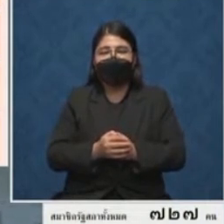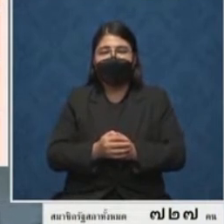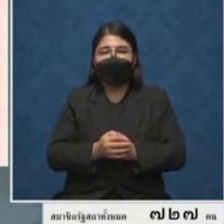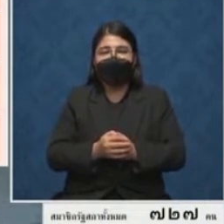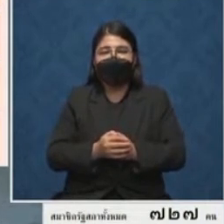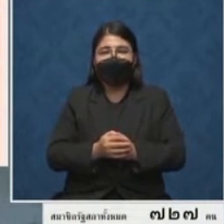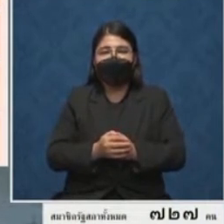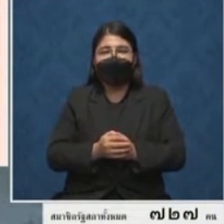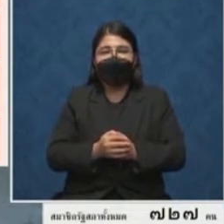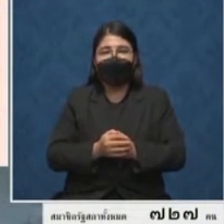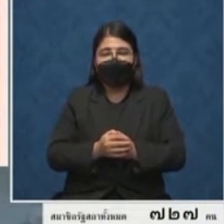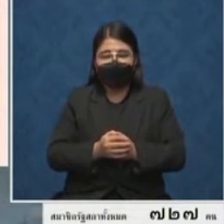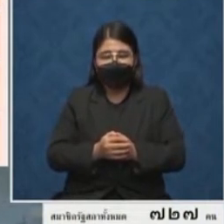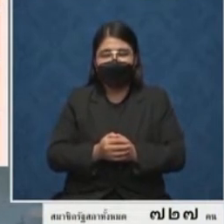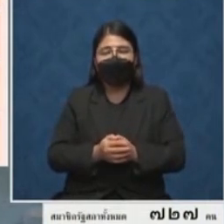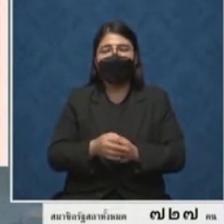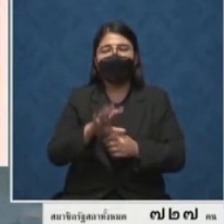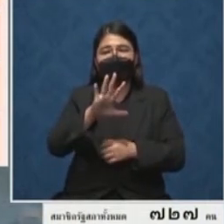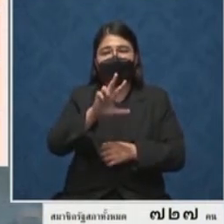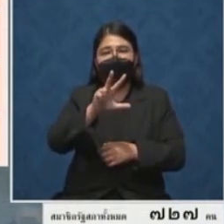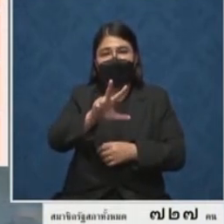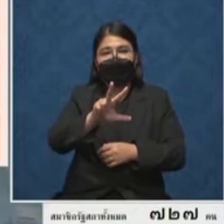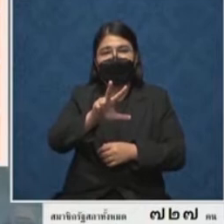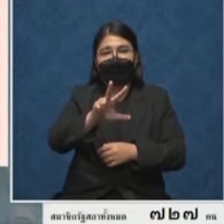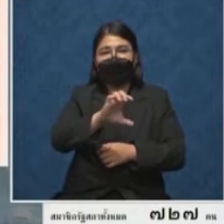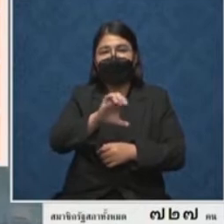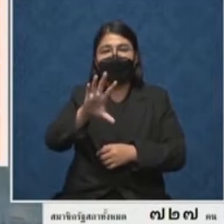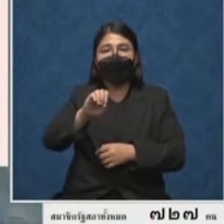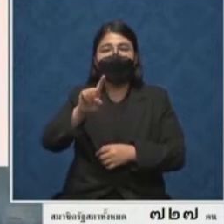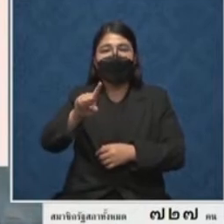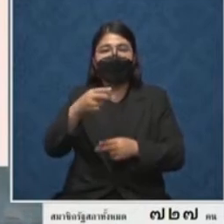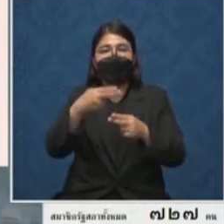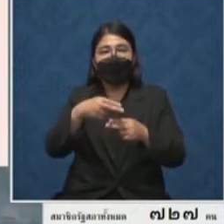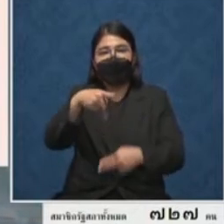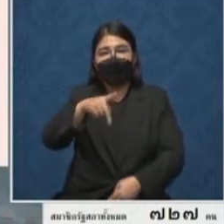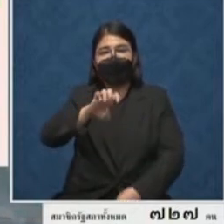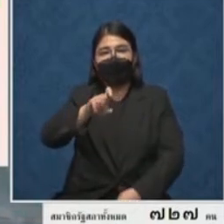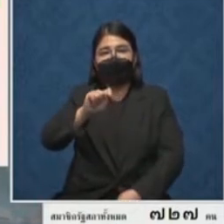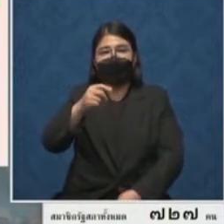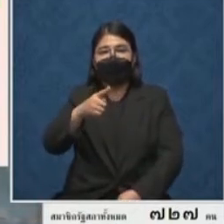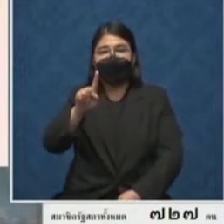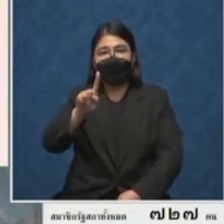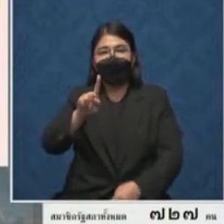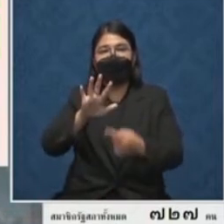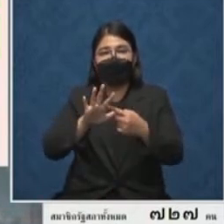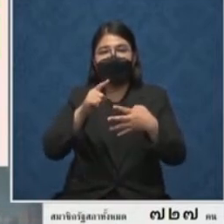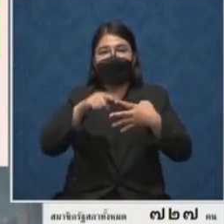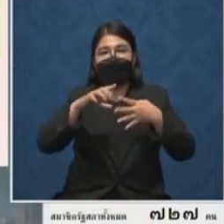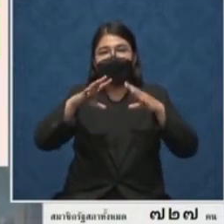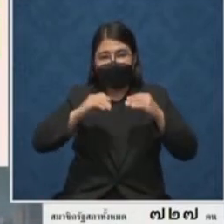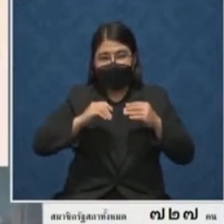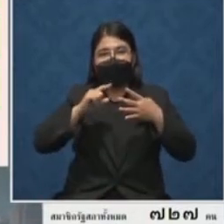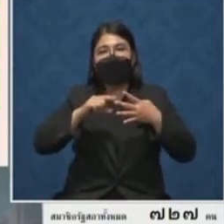351นายพิธาลิ้มเจริญรัตน ์1รับหลักการ2รับหลักการ3รับหลักการ4รับหลักการครับ